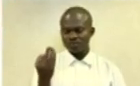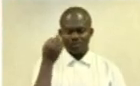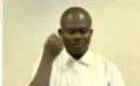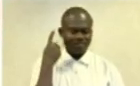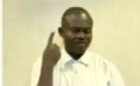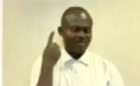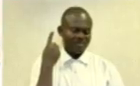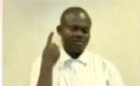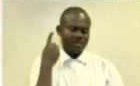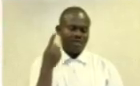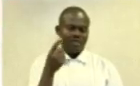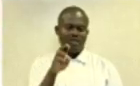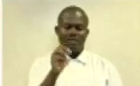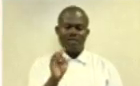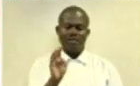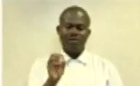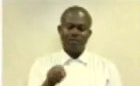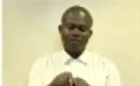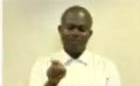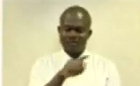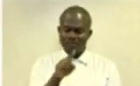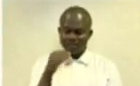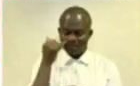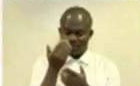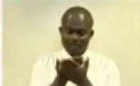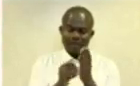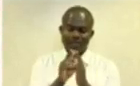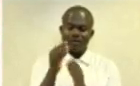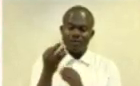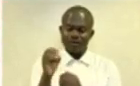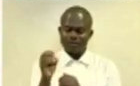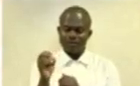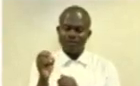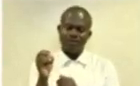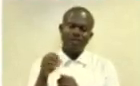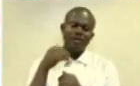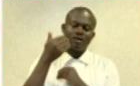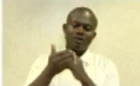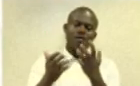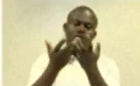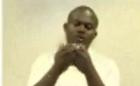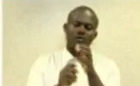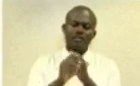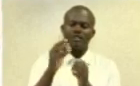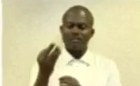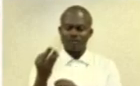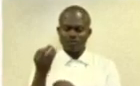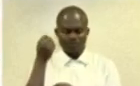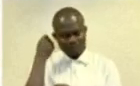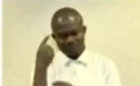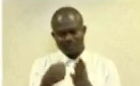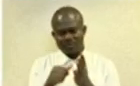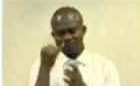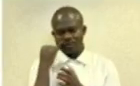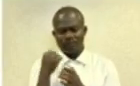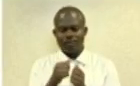rero nokuvuga ngo irembo naryo ryarabyishye kuko niba wara declare kuri 30 bakaguhuza nabo kuri 6 urumva ko ari